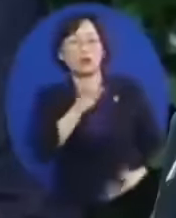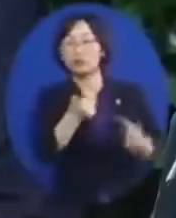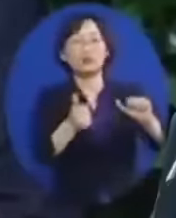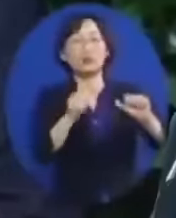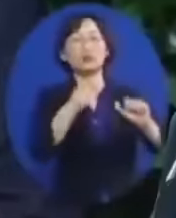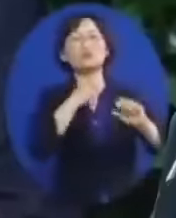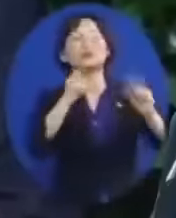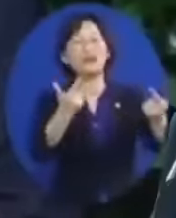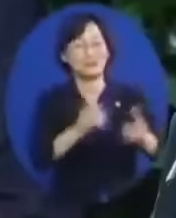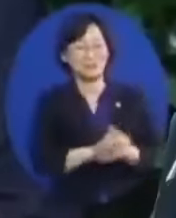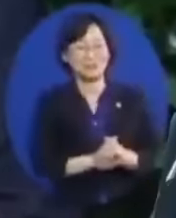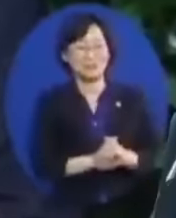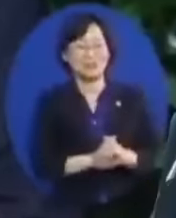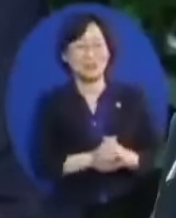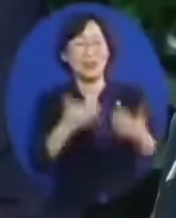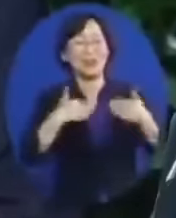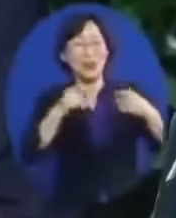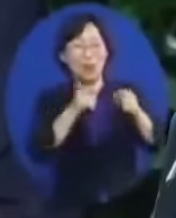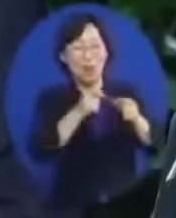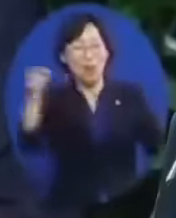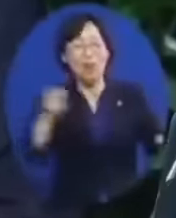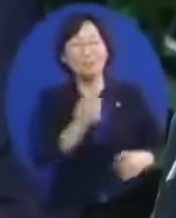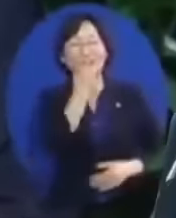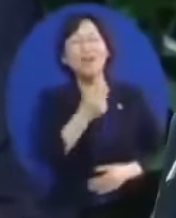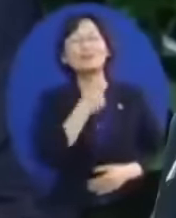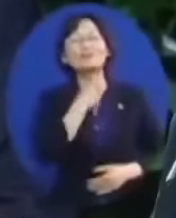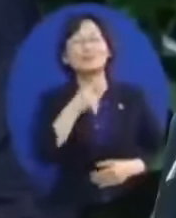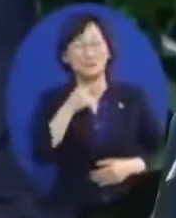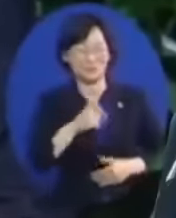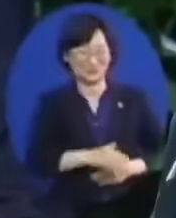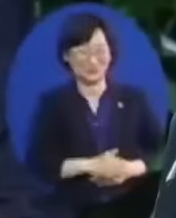않아요. 저도 오래 살고 싶어요.